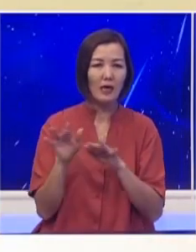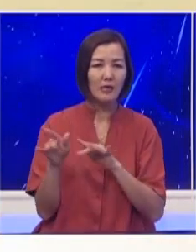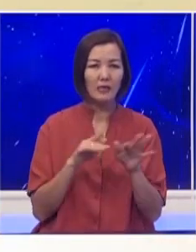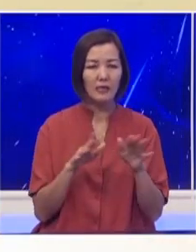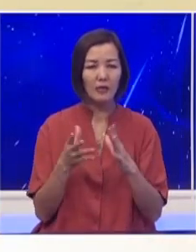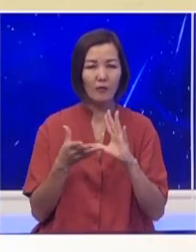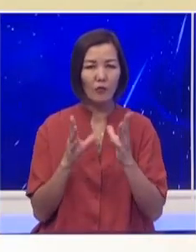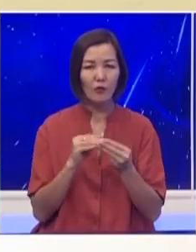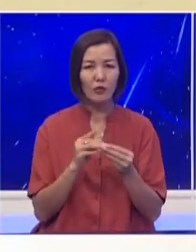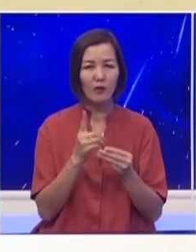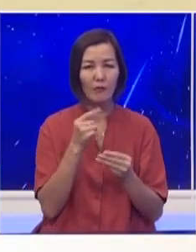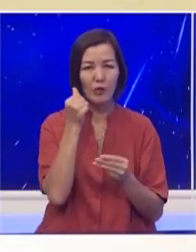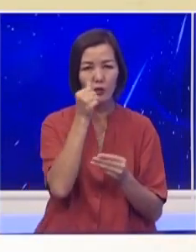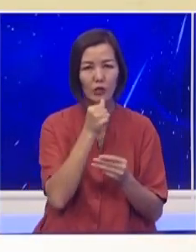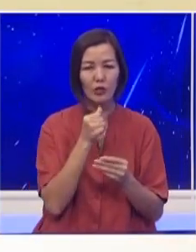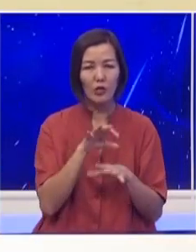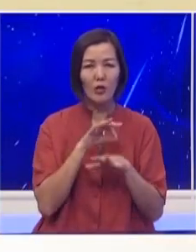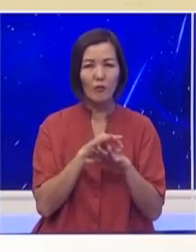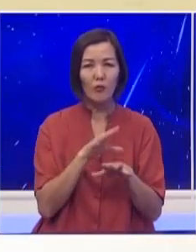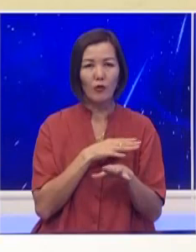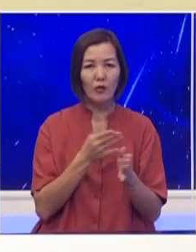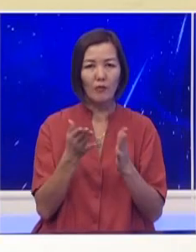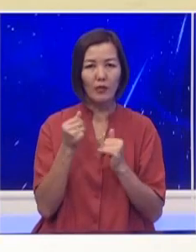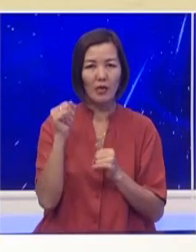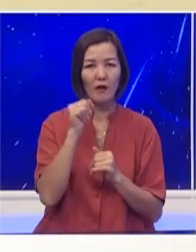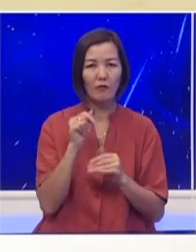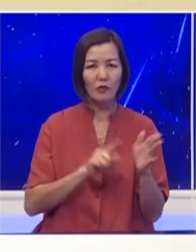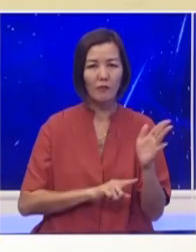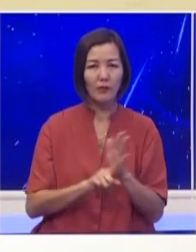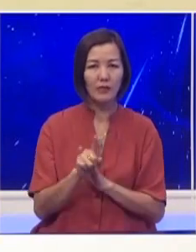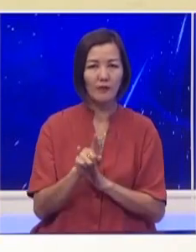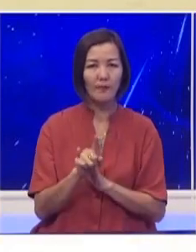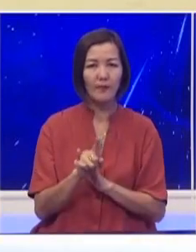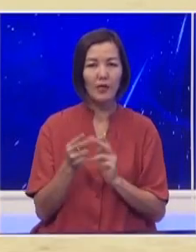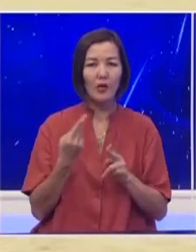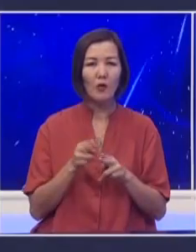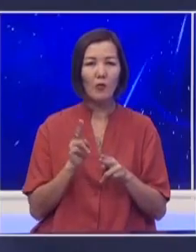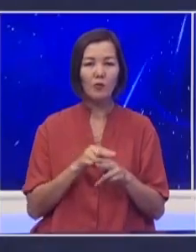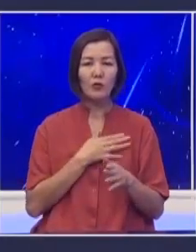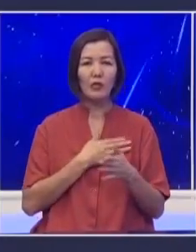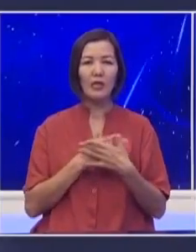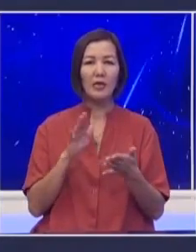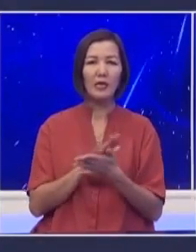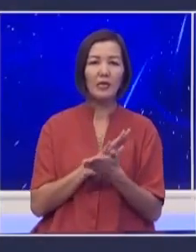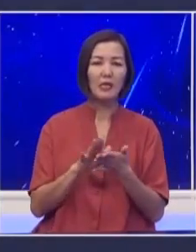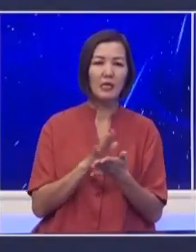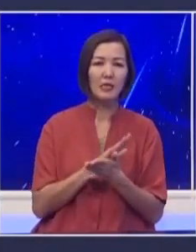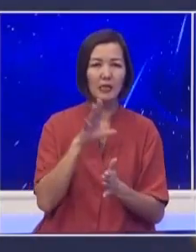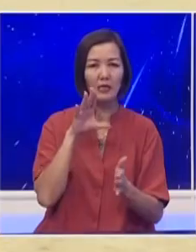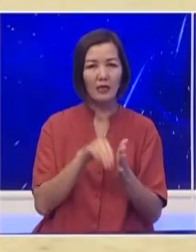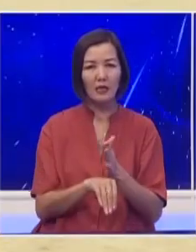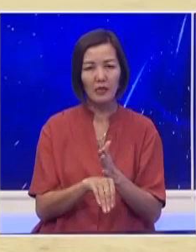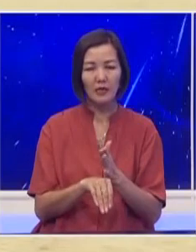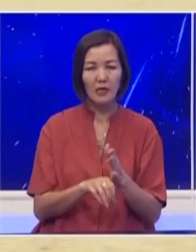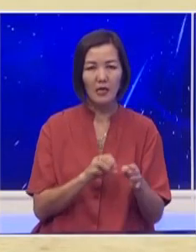болды. Былтыр аустан бастап мен осы эко ерік ретінде осы жасыл елге қамтылғанмын.